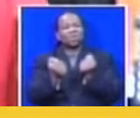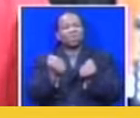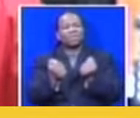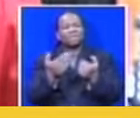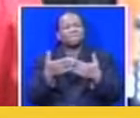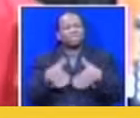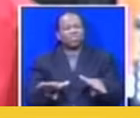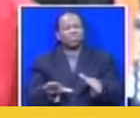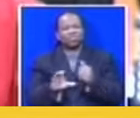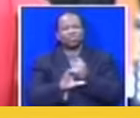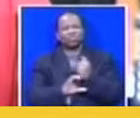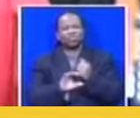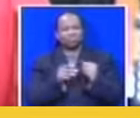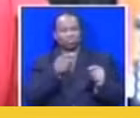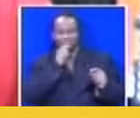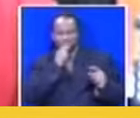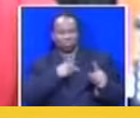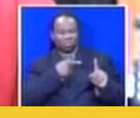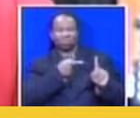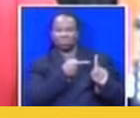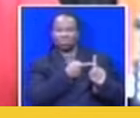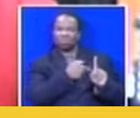sérieuses évidences contre M. Zuma, que rien ne se